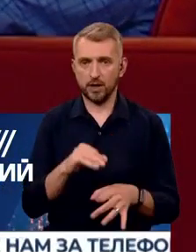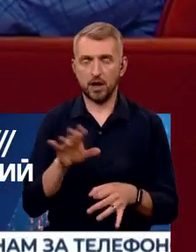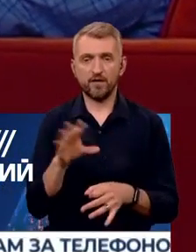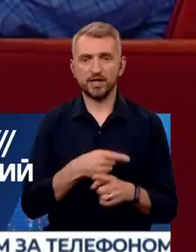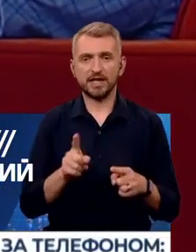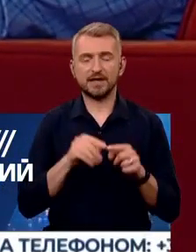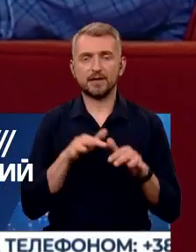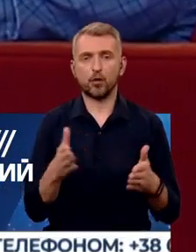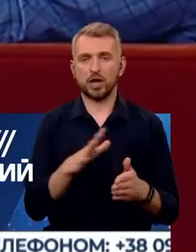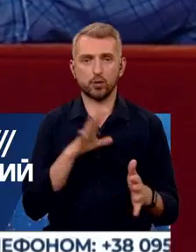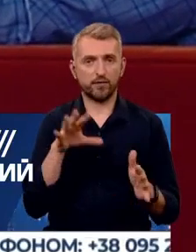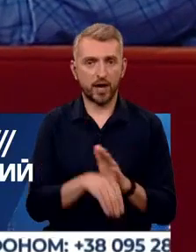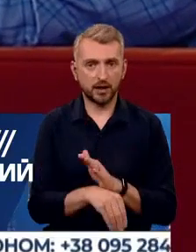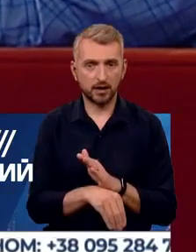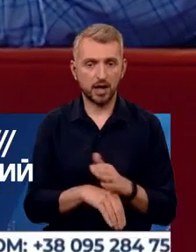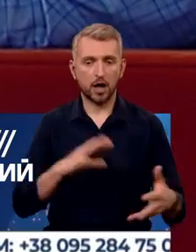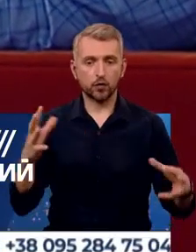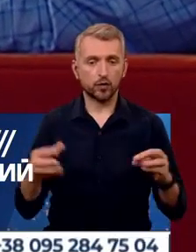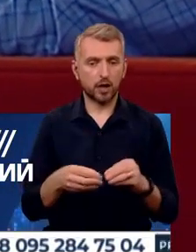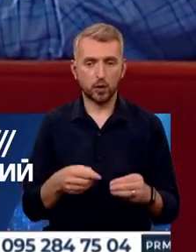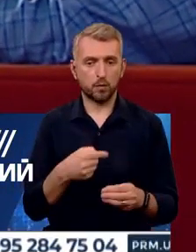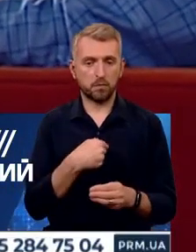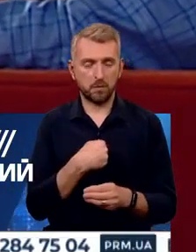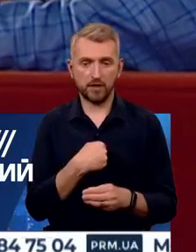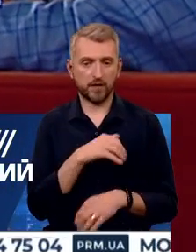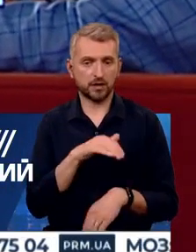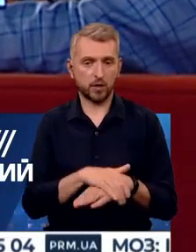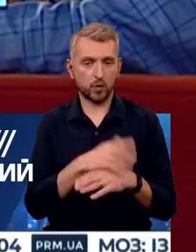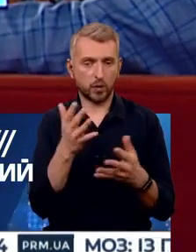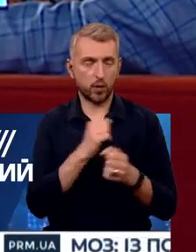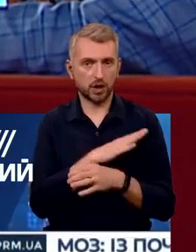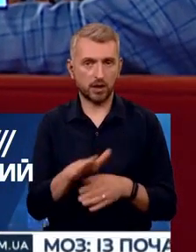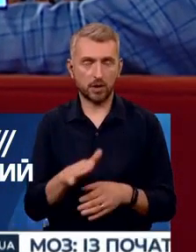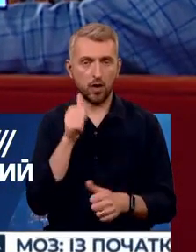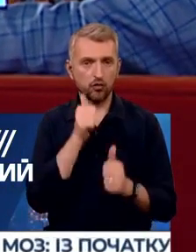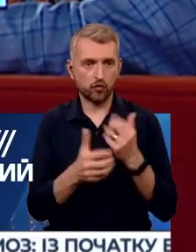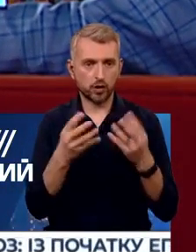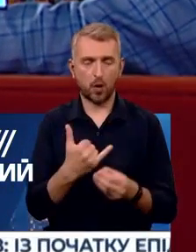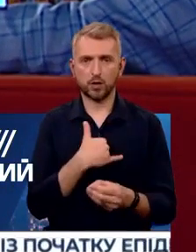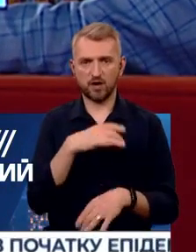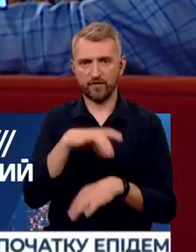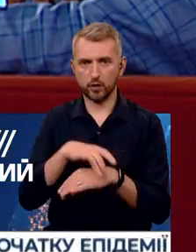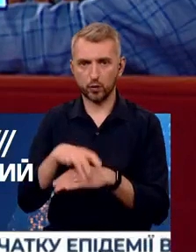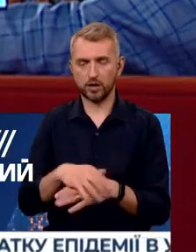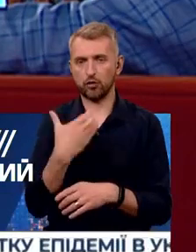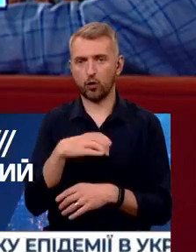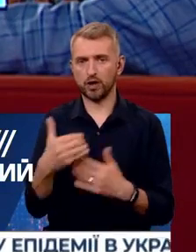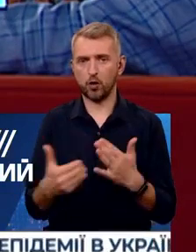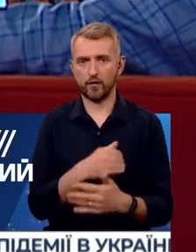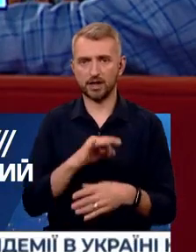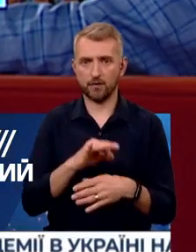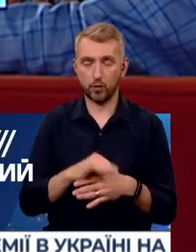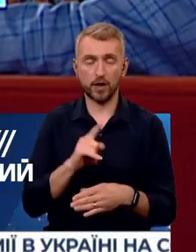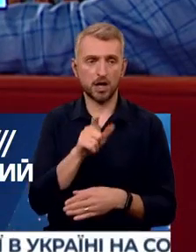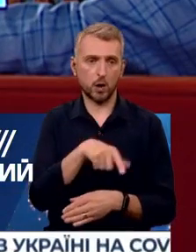ці заходи, які були введені, результату ми по великому рахунку не отримали. Щодня у нас фіксуються сотні нових захворювань,